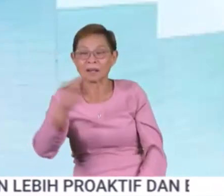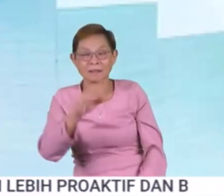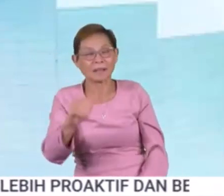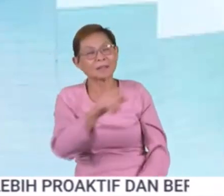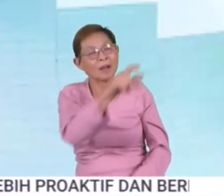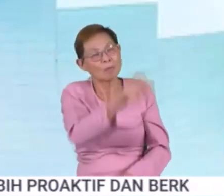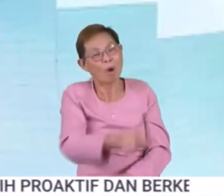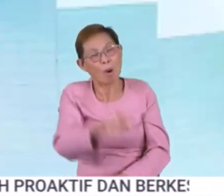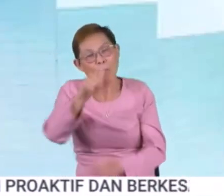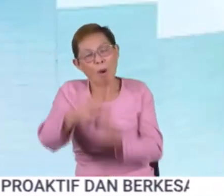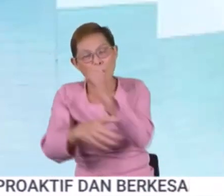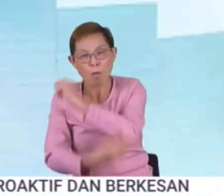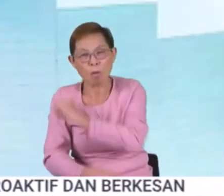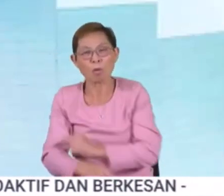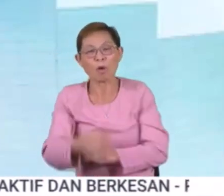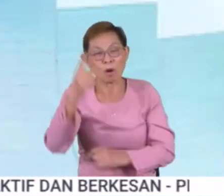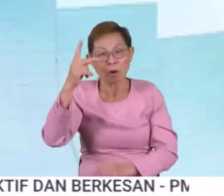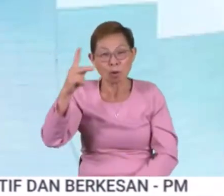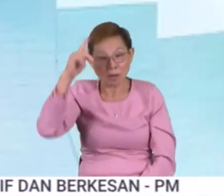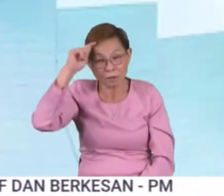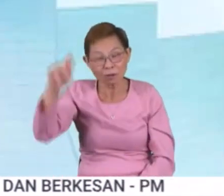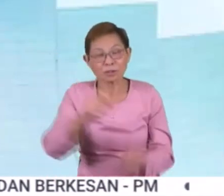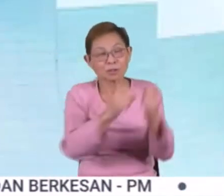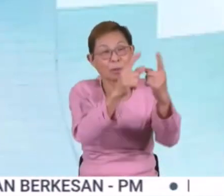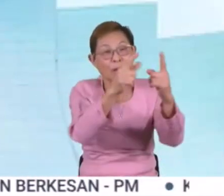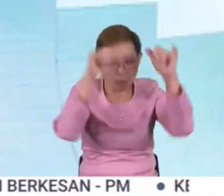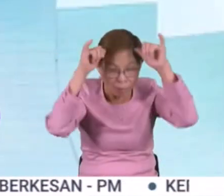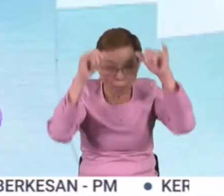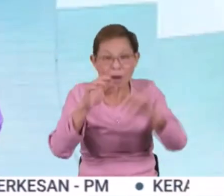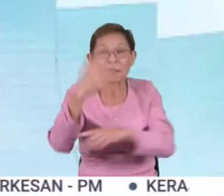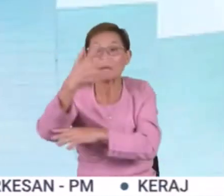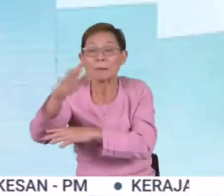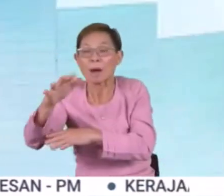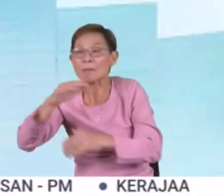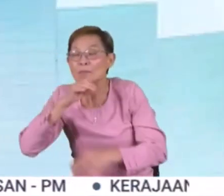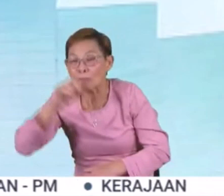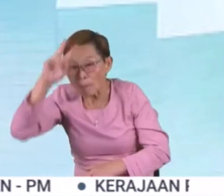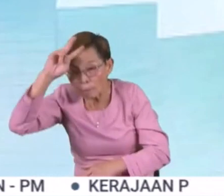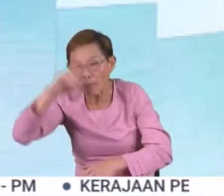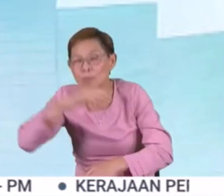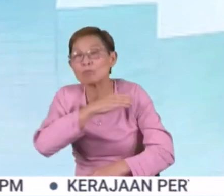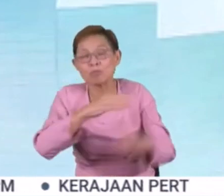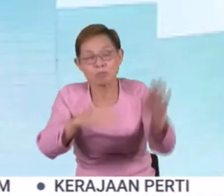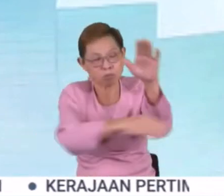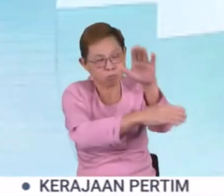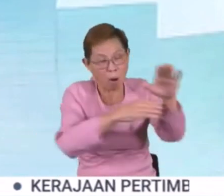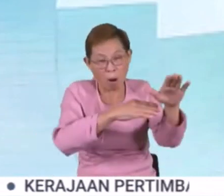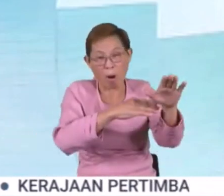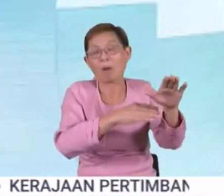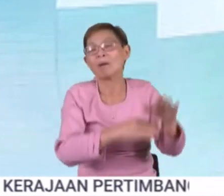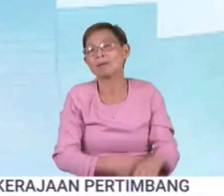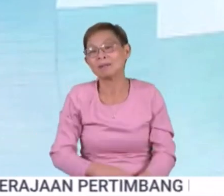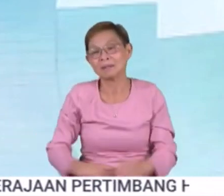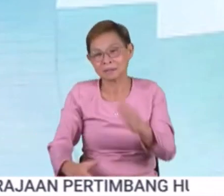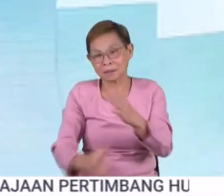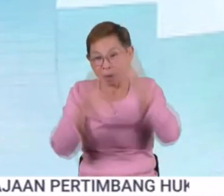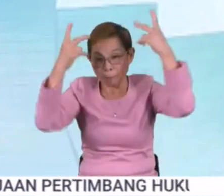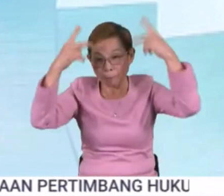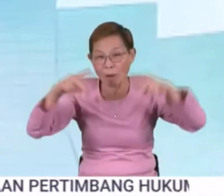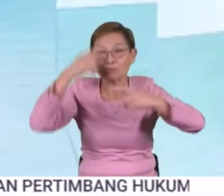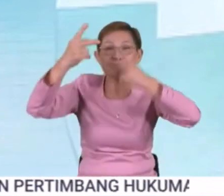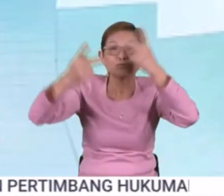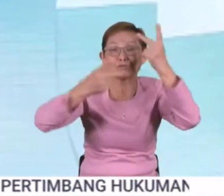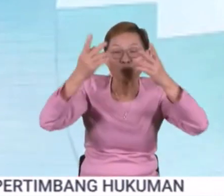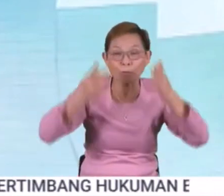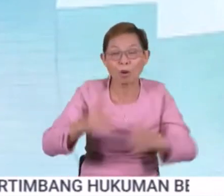di Kuala Terengganu 11 ekor lembu dan 15 ekor kambing ditumbangkan program Magi bequah timbalan pengarah tourism